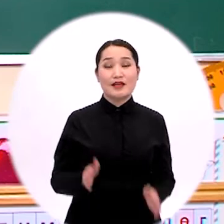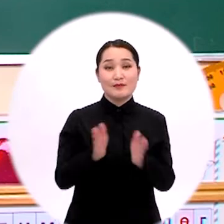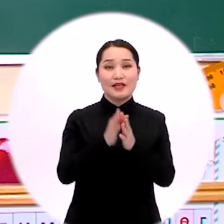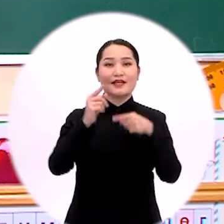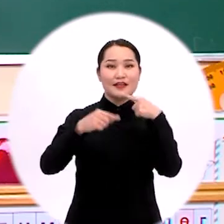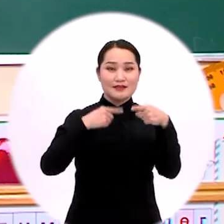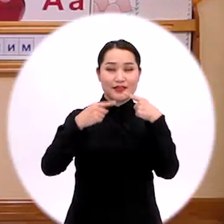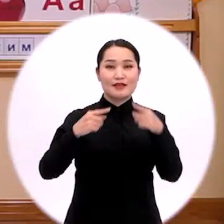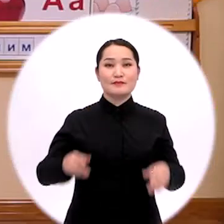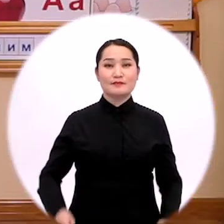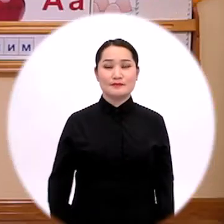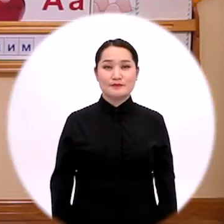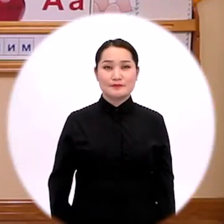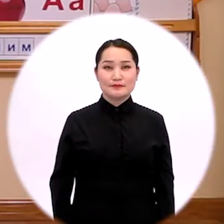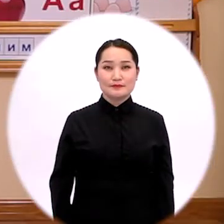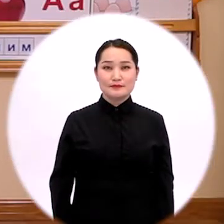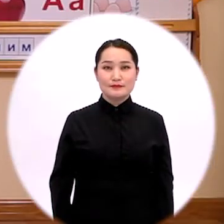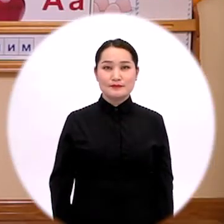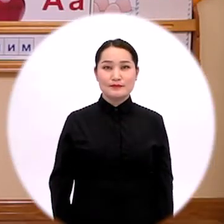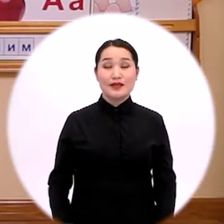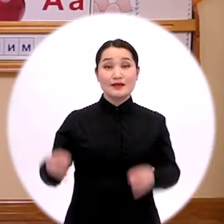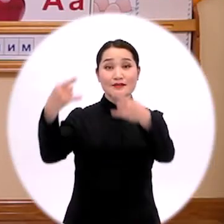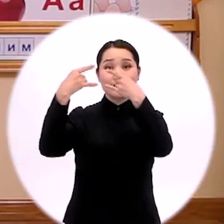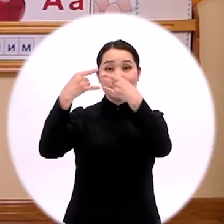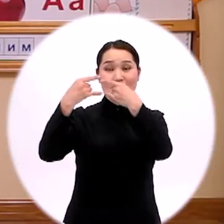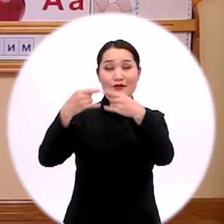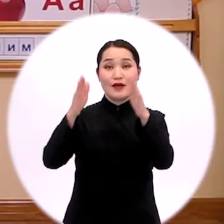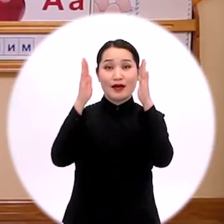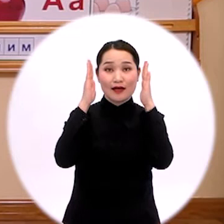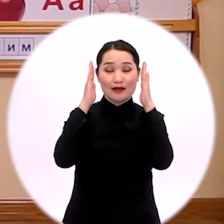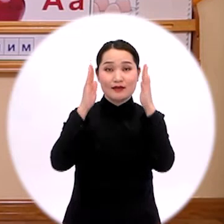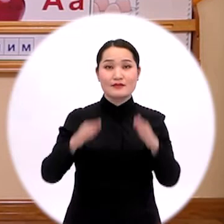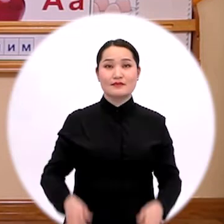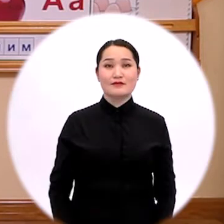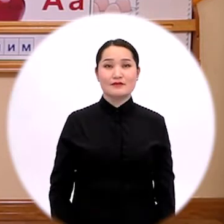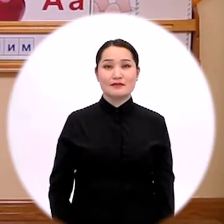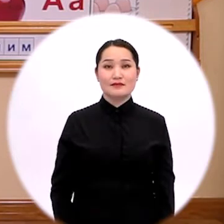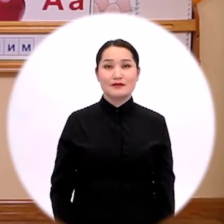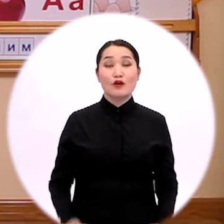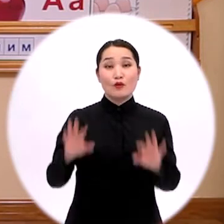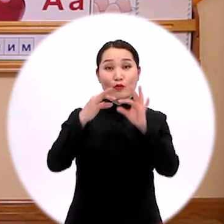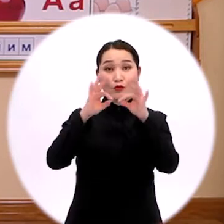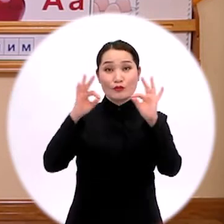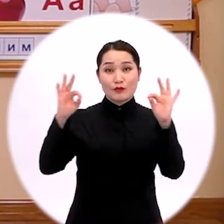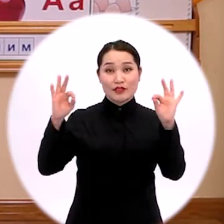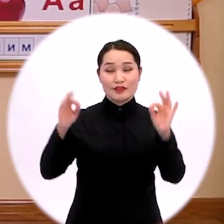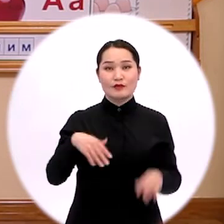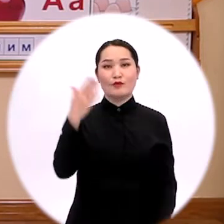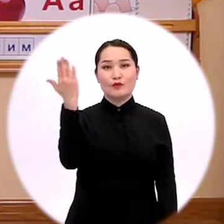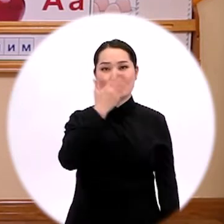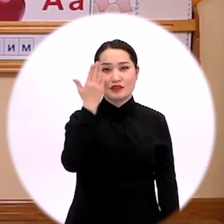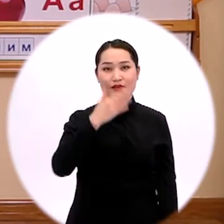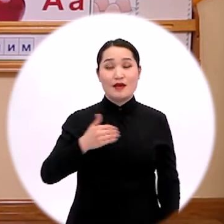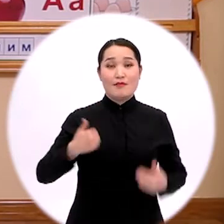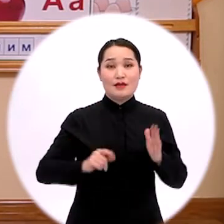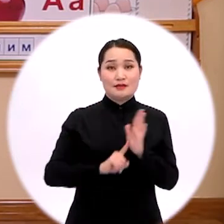ярилцаарай. Хүүхдүүдээ дэлгэцэнд анхаарлаа хандуулъя. Өгдсөн өгүүлбэрүүдийг унши.